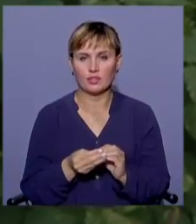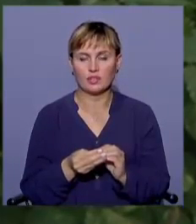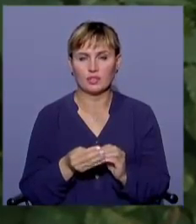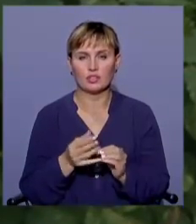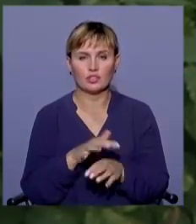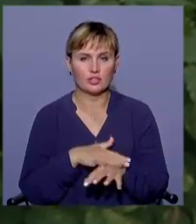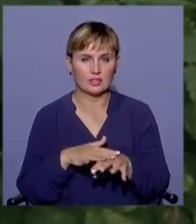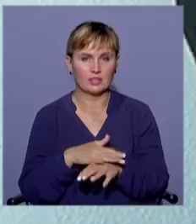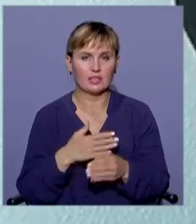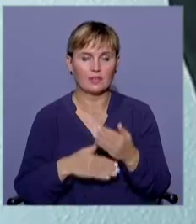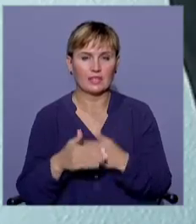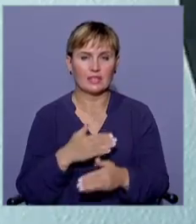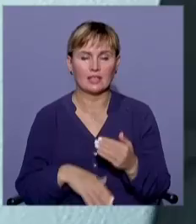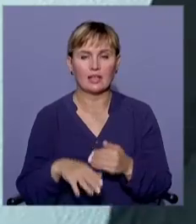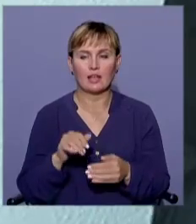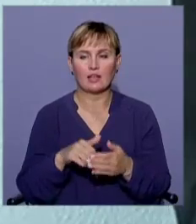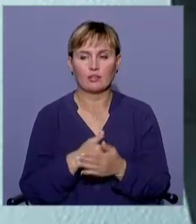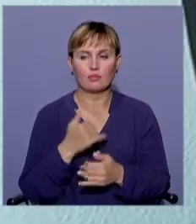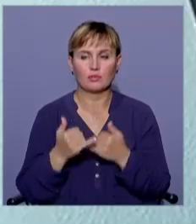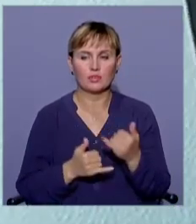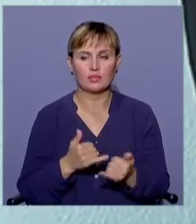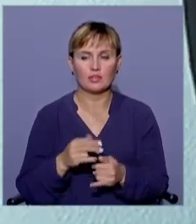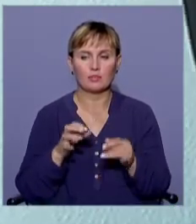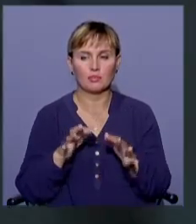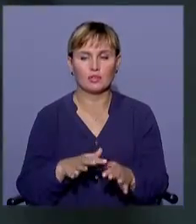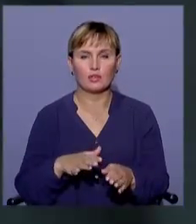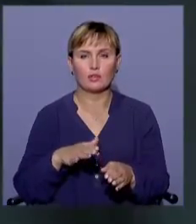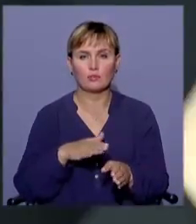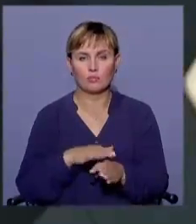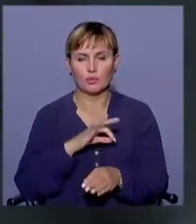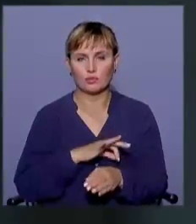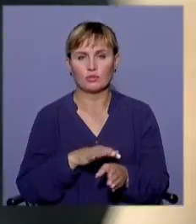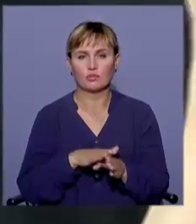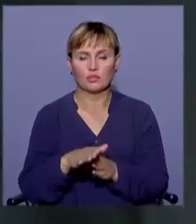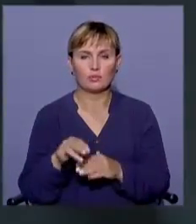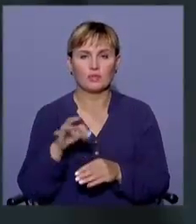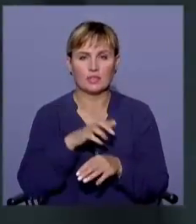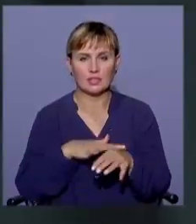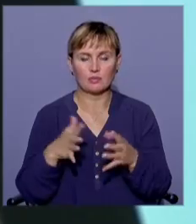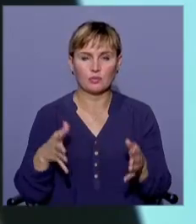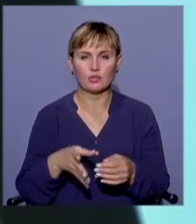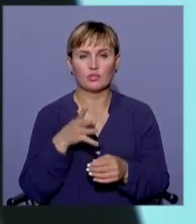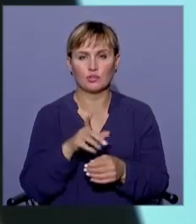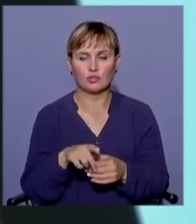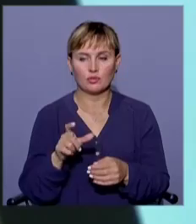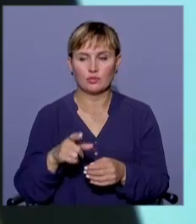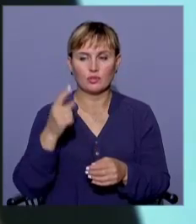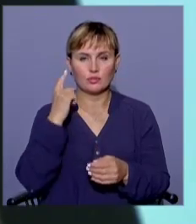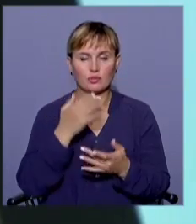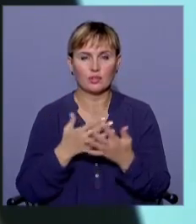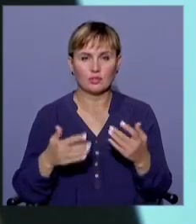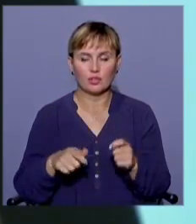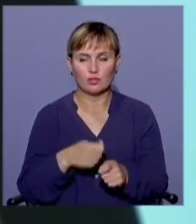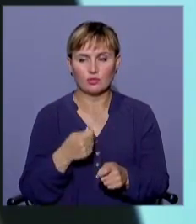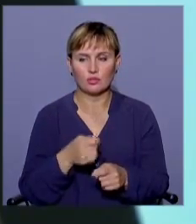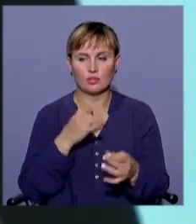от общей численности инвалидов города. А новым сервисом на местах пользуются чаще. По всей стране больше 4000 людей со слуховыми